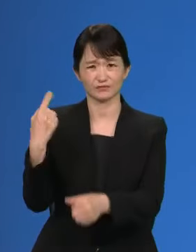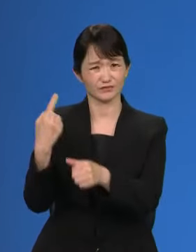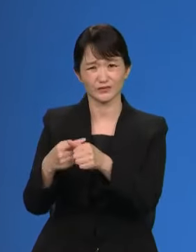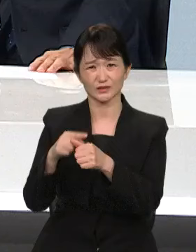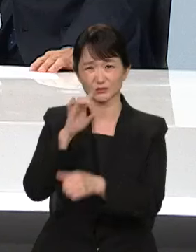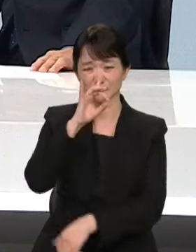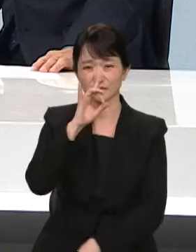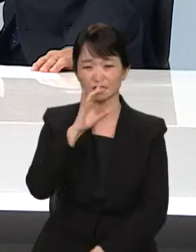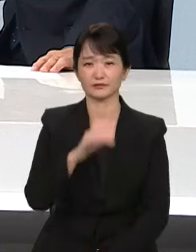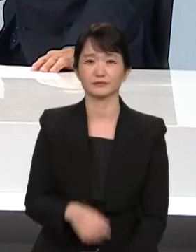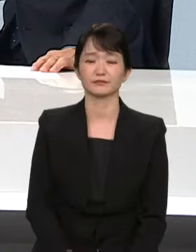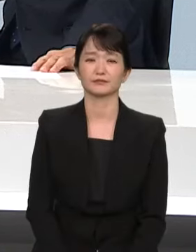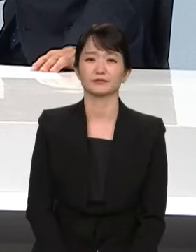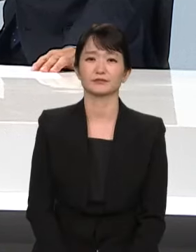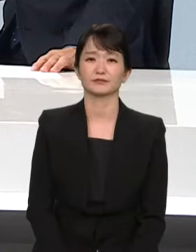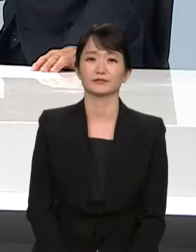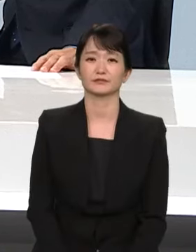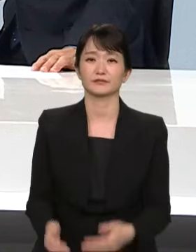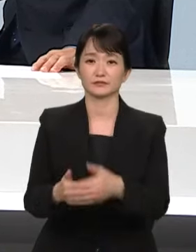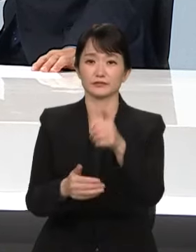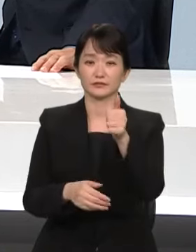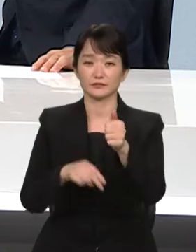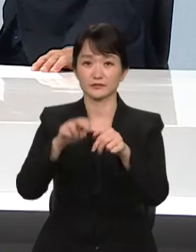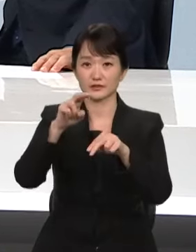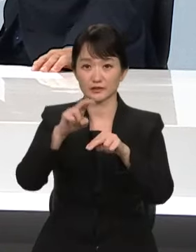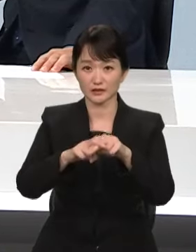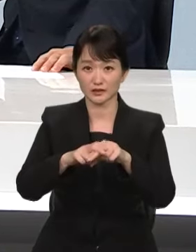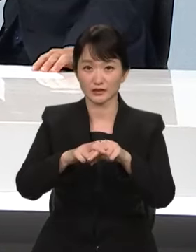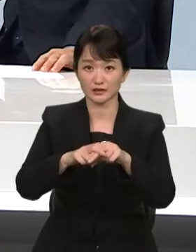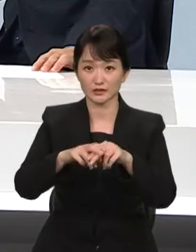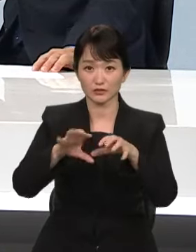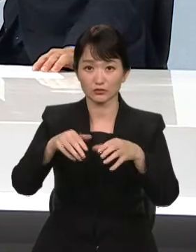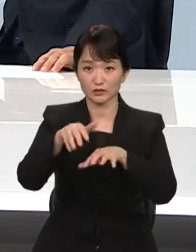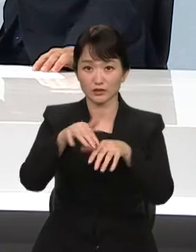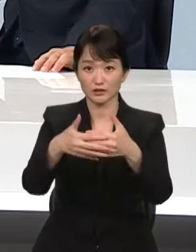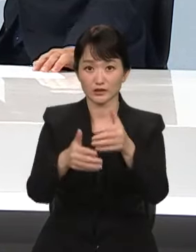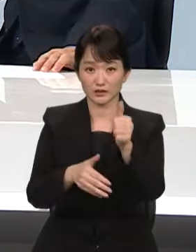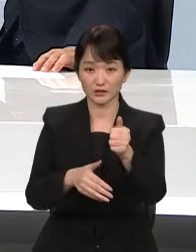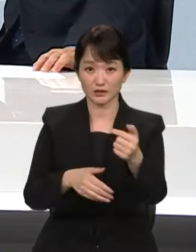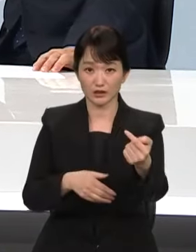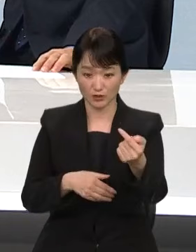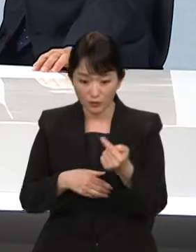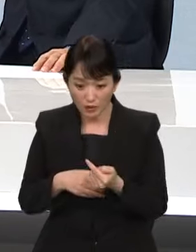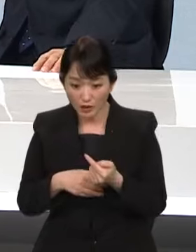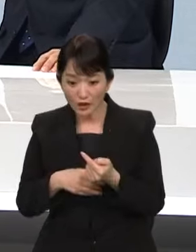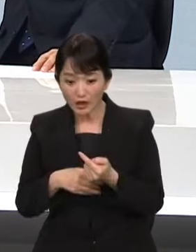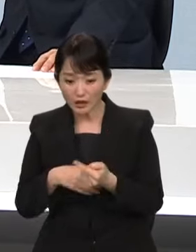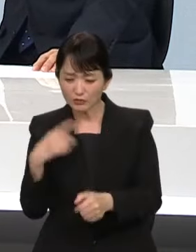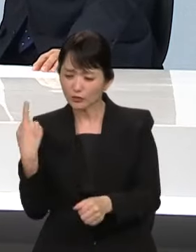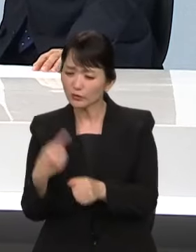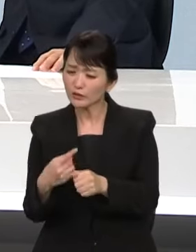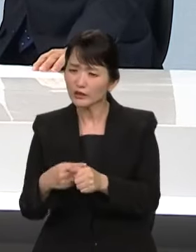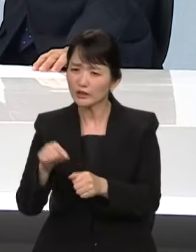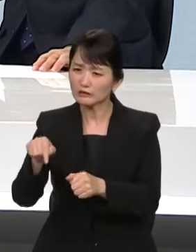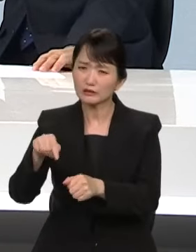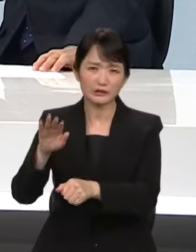되죠. 그렇습니다. 네. 게다가 장관급 기관장이 국회에 나와서 보여주기에는 부적절한 태도였다라는 비판이 나올 수밖에 없는